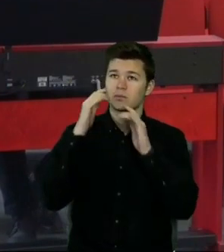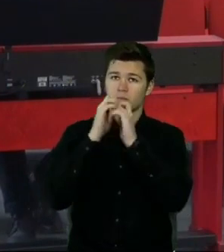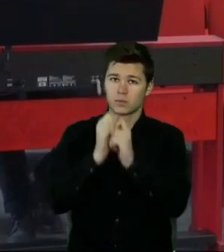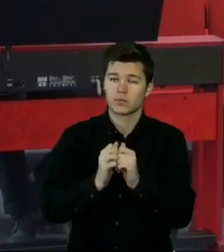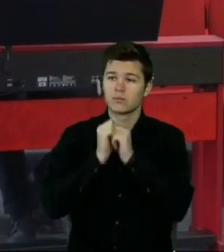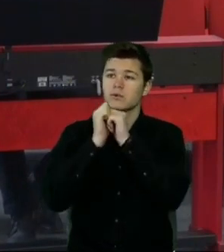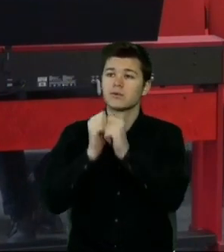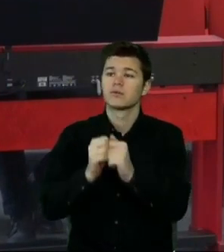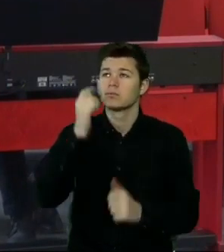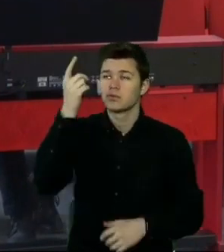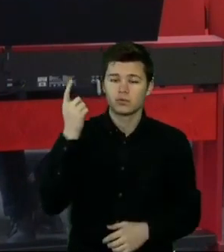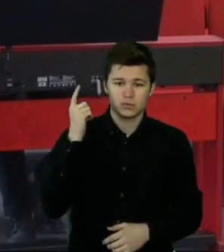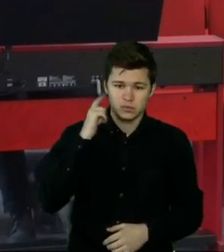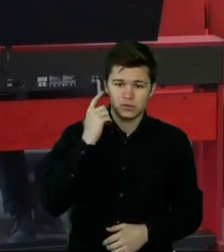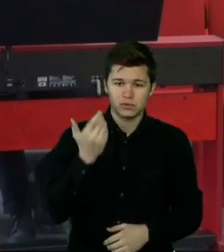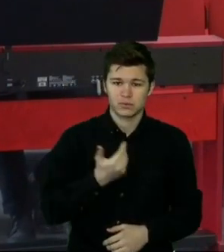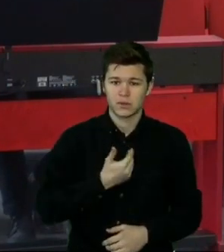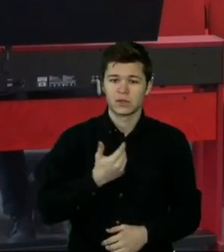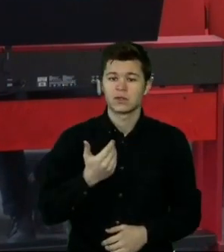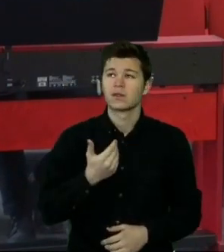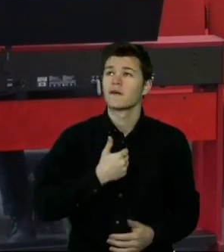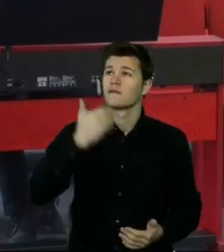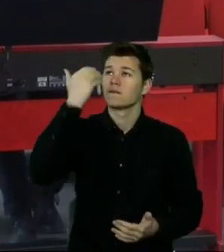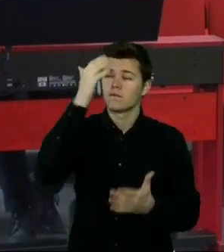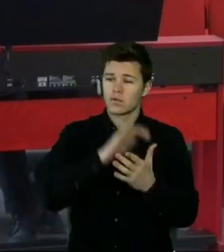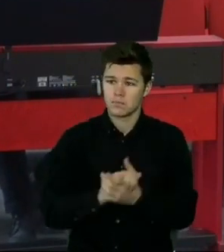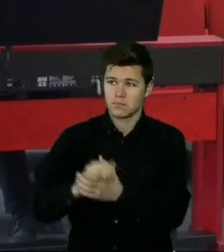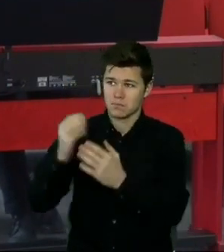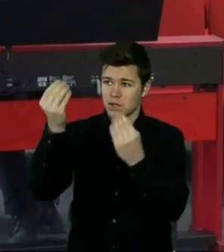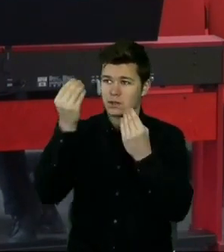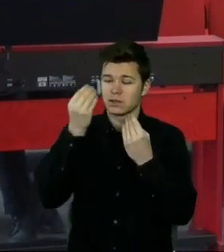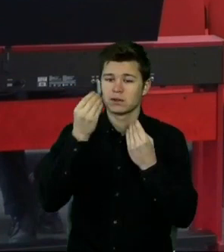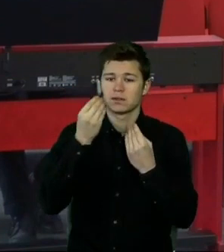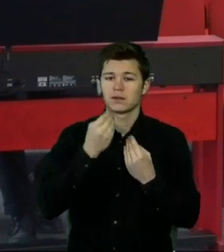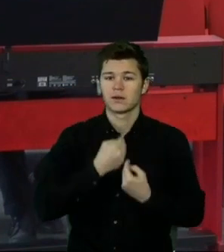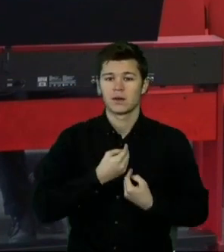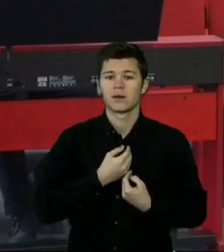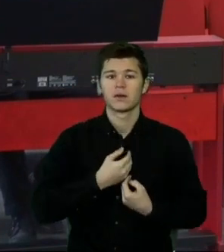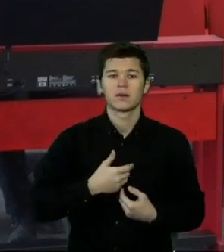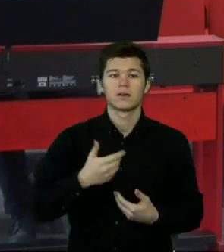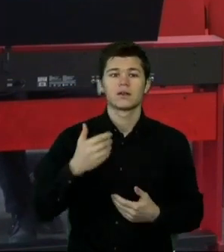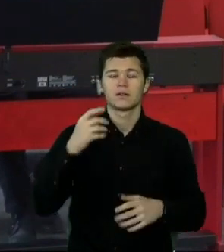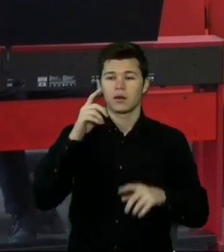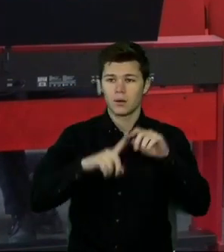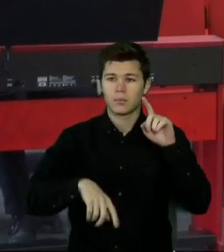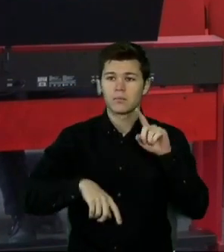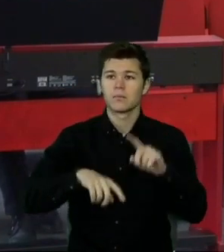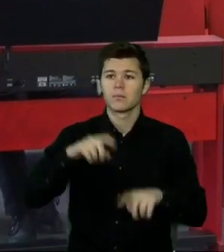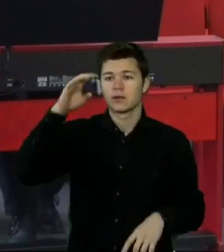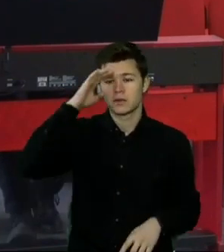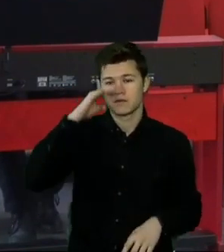молим, ти нас почуй, твій мир пішли на